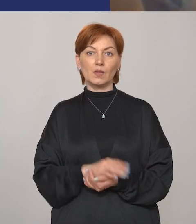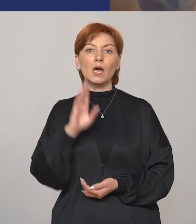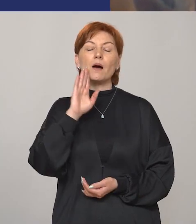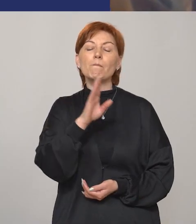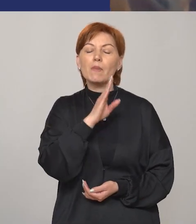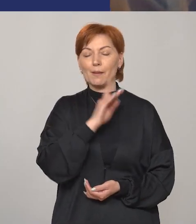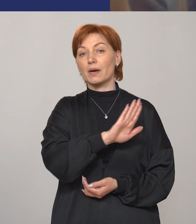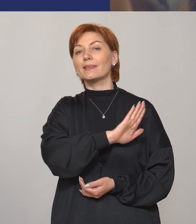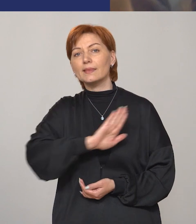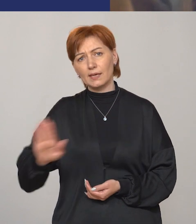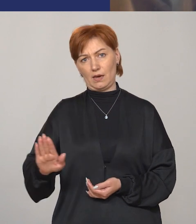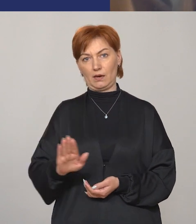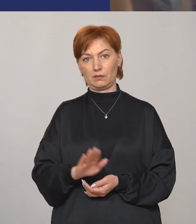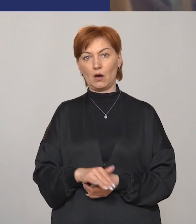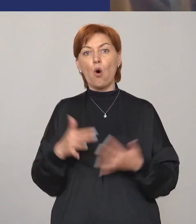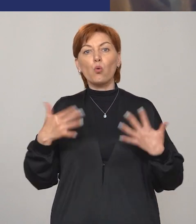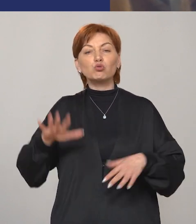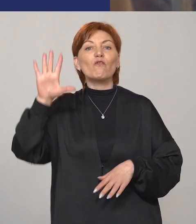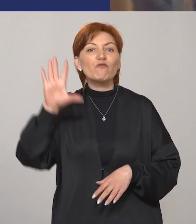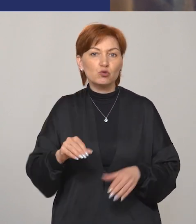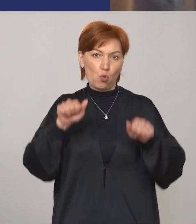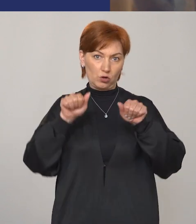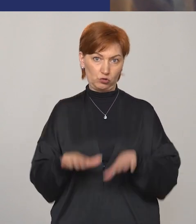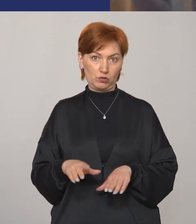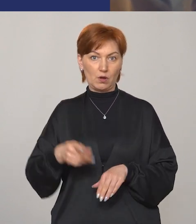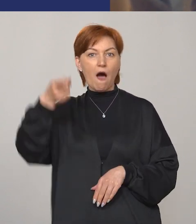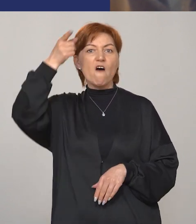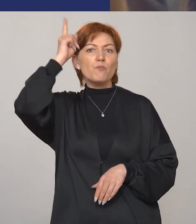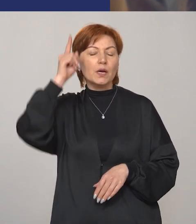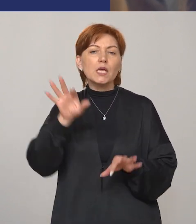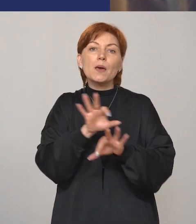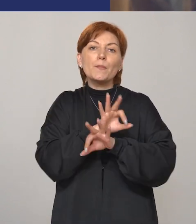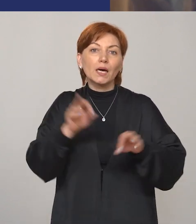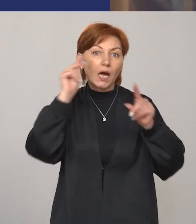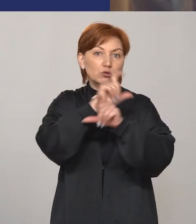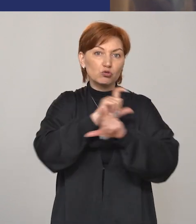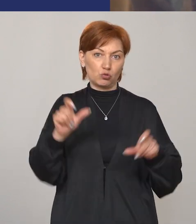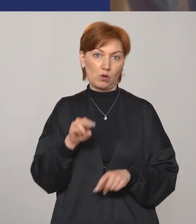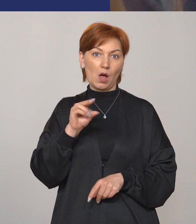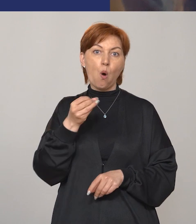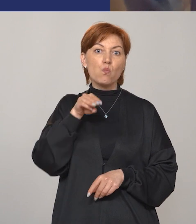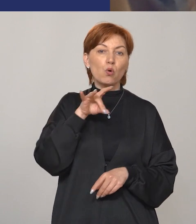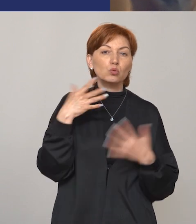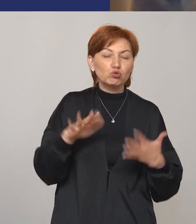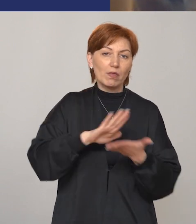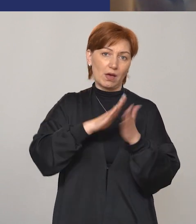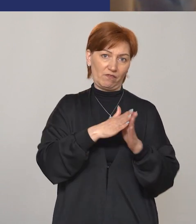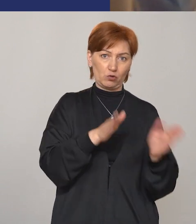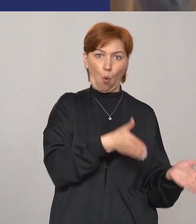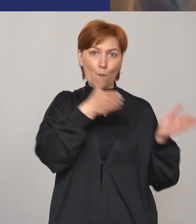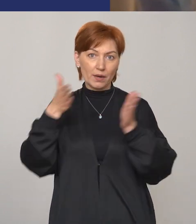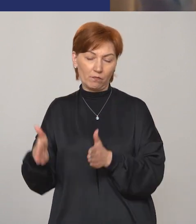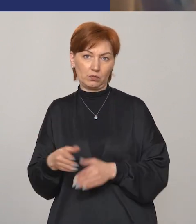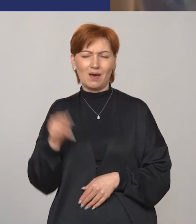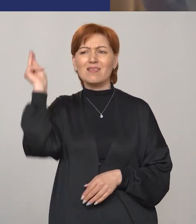Мама, нет. Уже все решено. В Берлине прекрасные школы. Петр уже договорился о переводе.